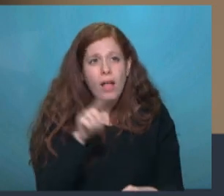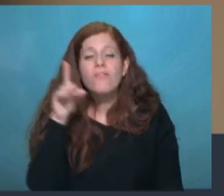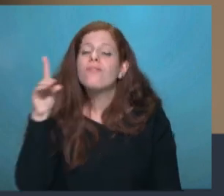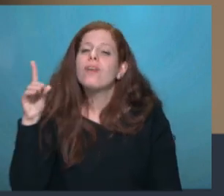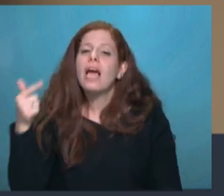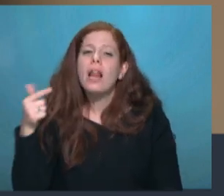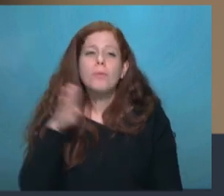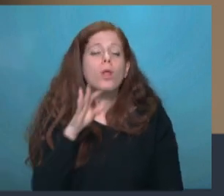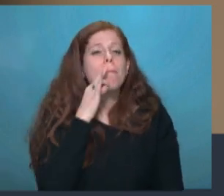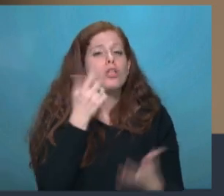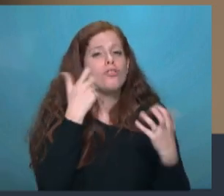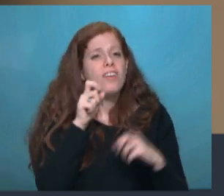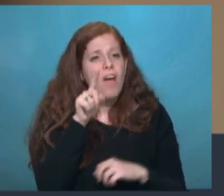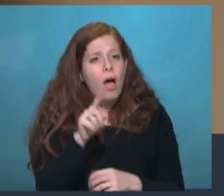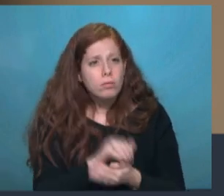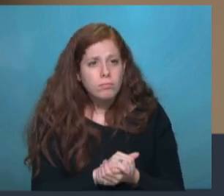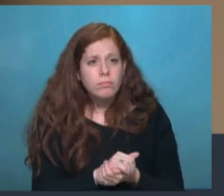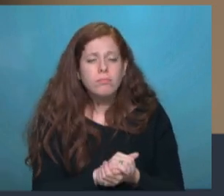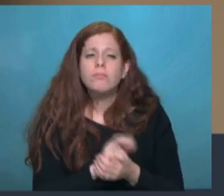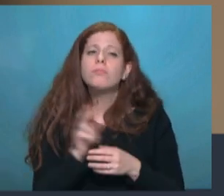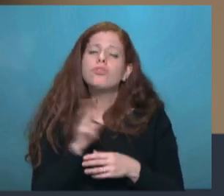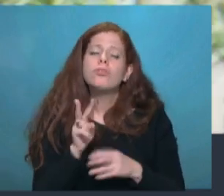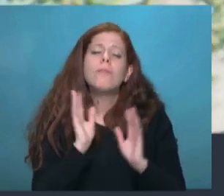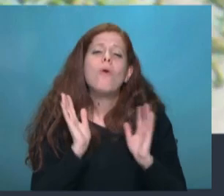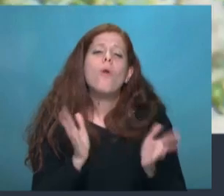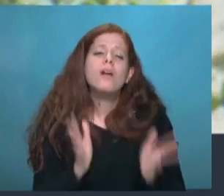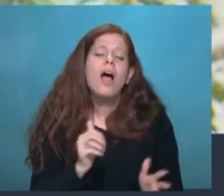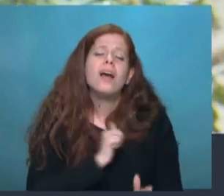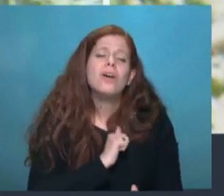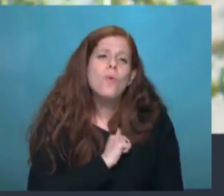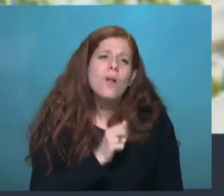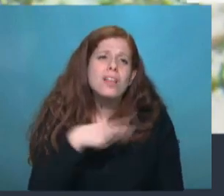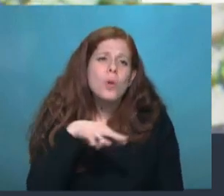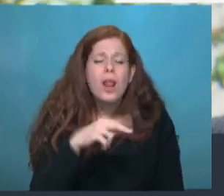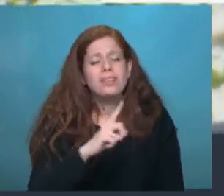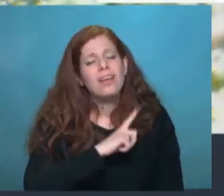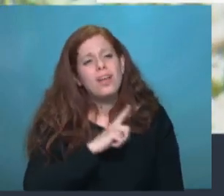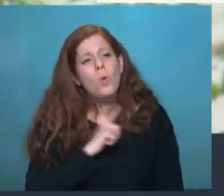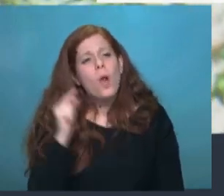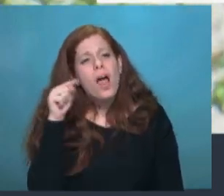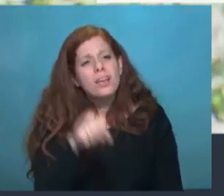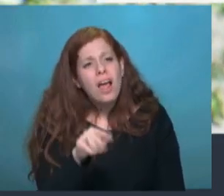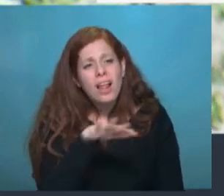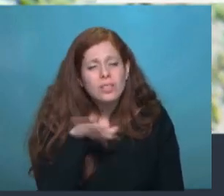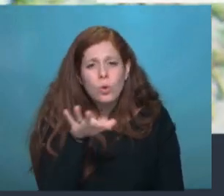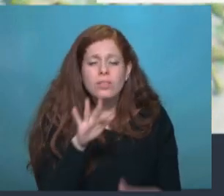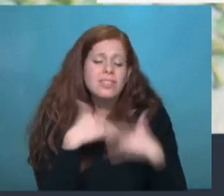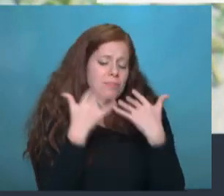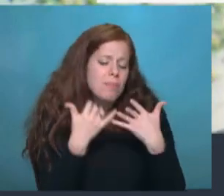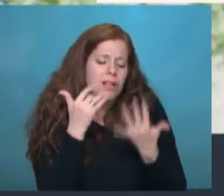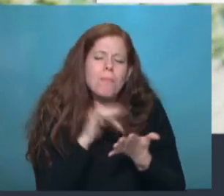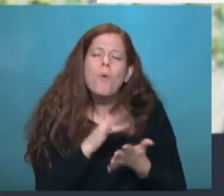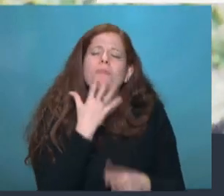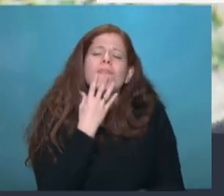61 מנשר. הם שניהם כל כך חיכו לטיול הזה, חיכו להגיע לאזור הזה. אני סיפרתי להם כמה שזה מקום